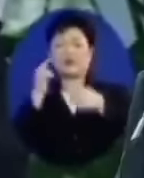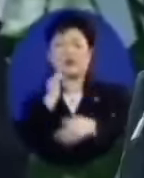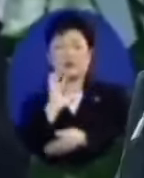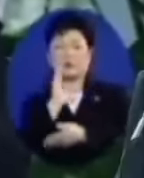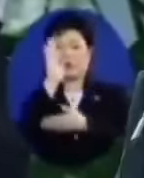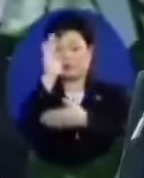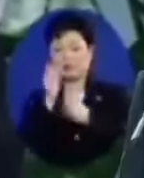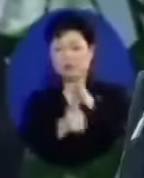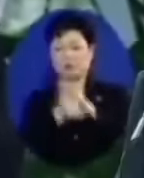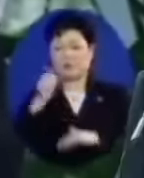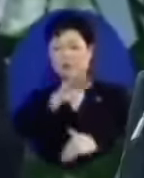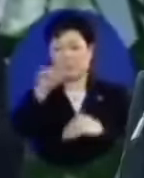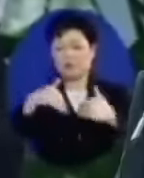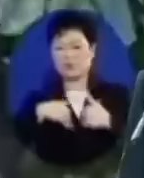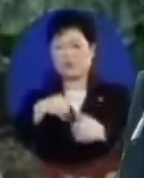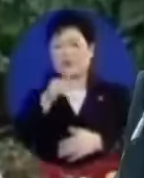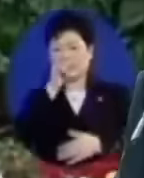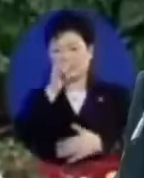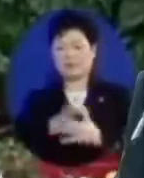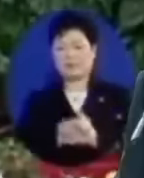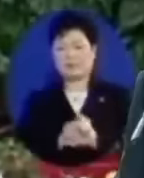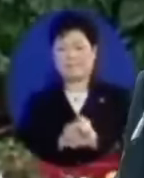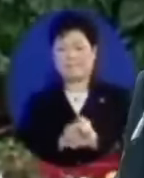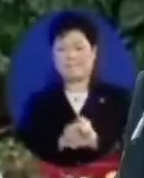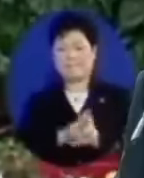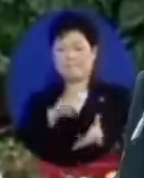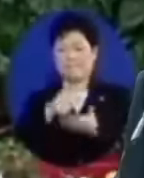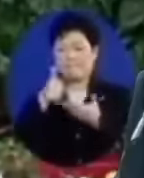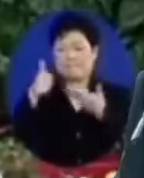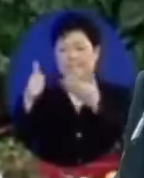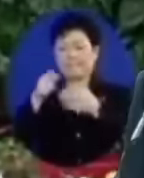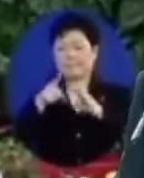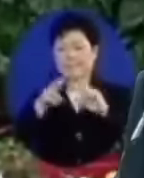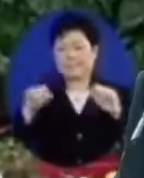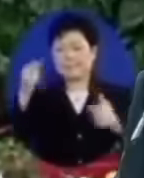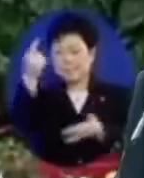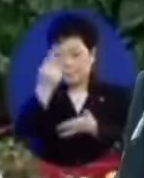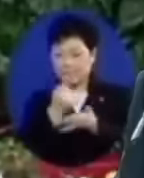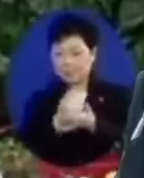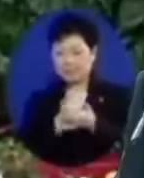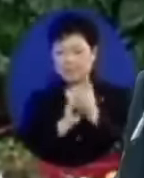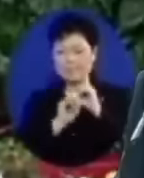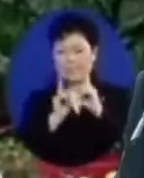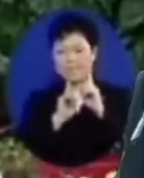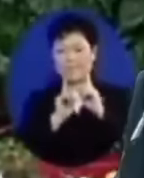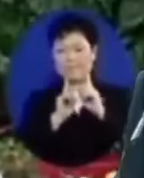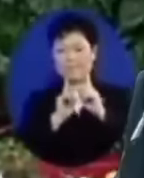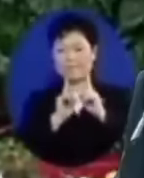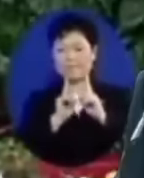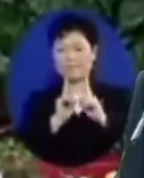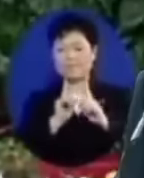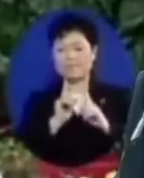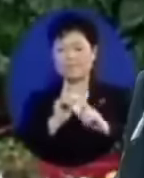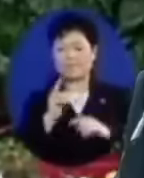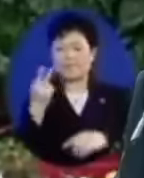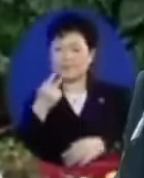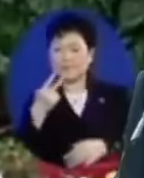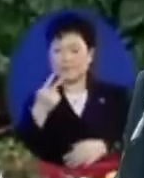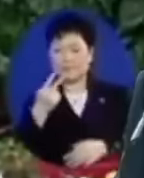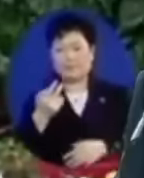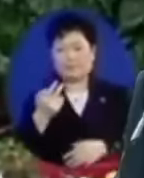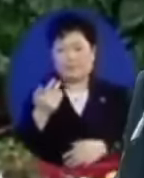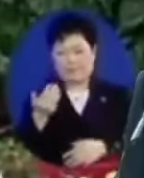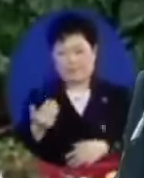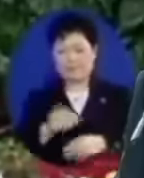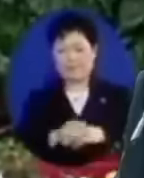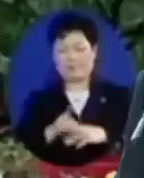소망이 우리에게 있는 것입니다. 주님께서는 이 땅에 오시겠다고 말한 지가 2000년이 되는 것입니다. 이 땅에 우리가 사는